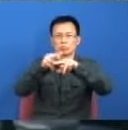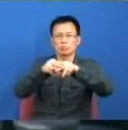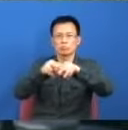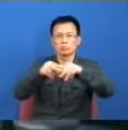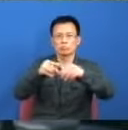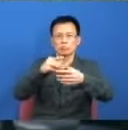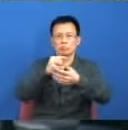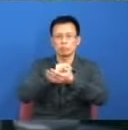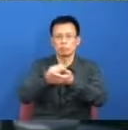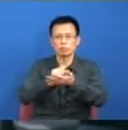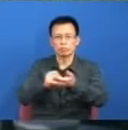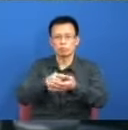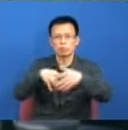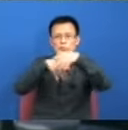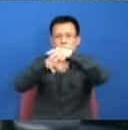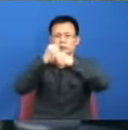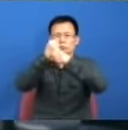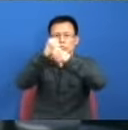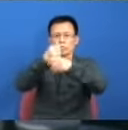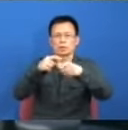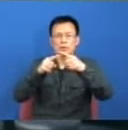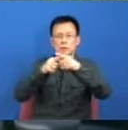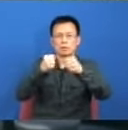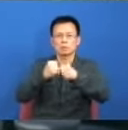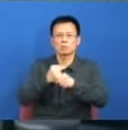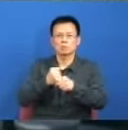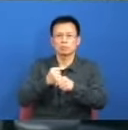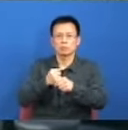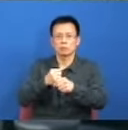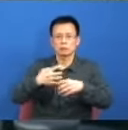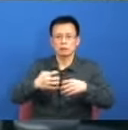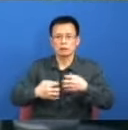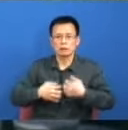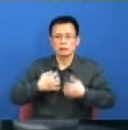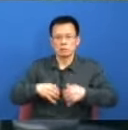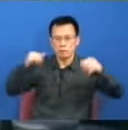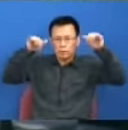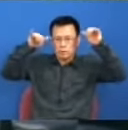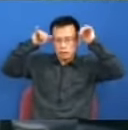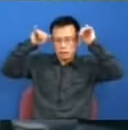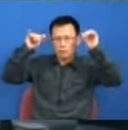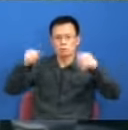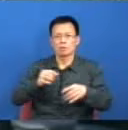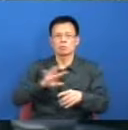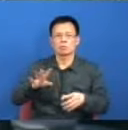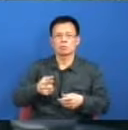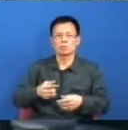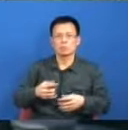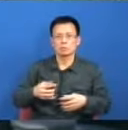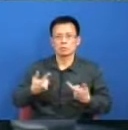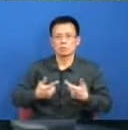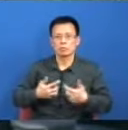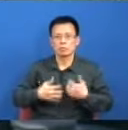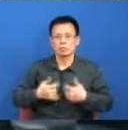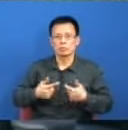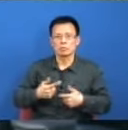從人數啊嗰、那個激烈嘅程度等等咧，係更加無需要有太強烈嘅即係